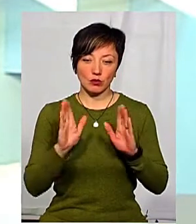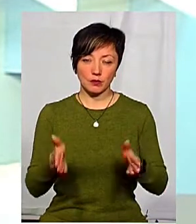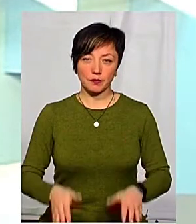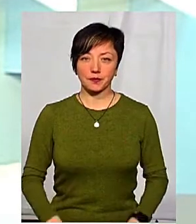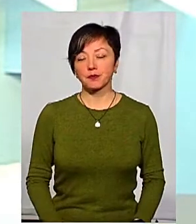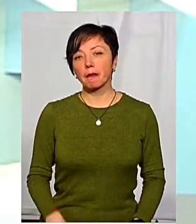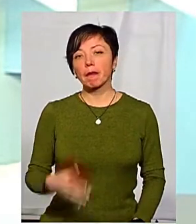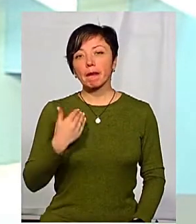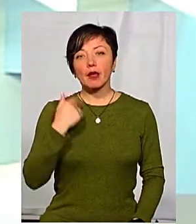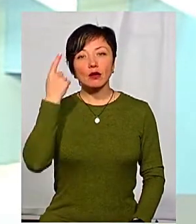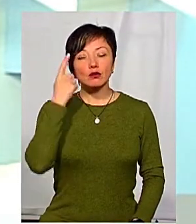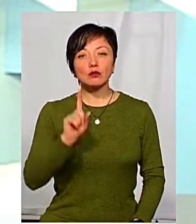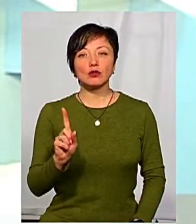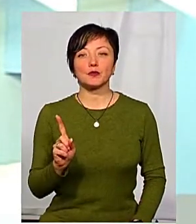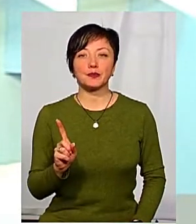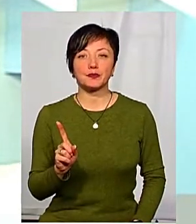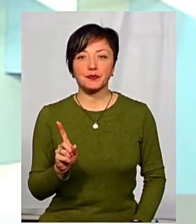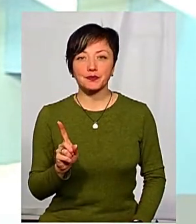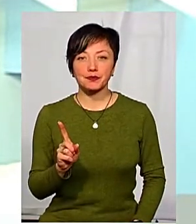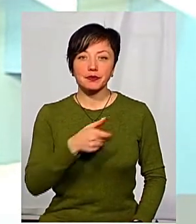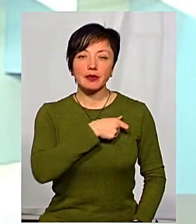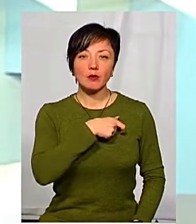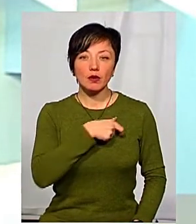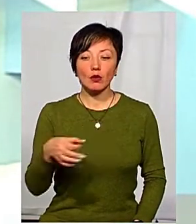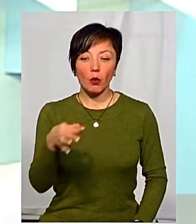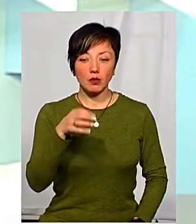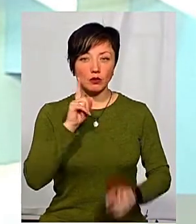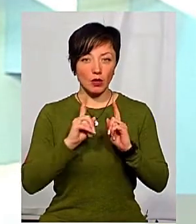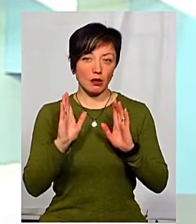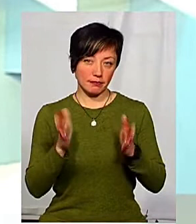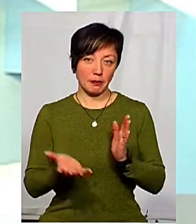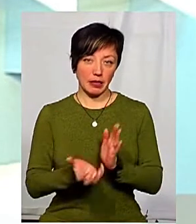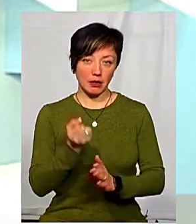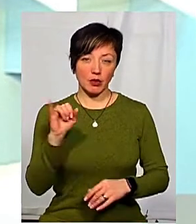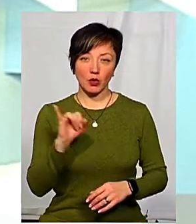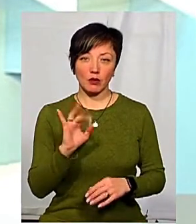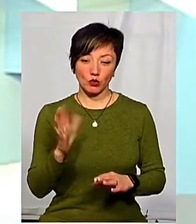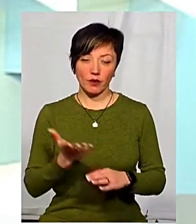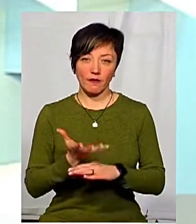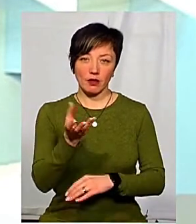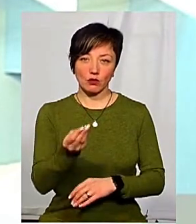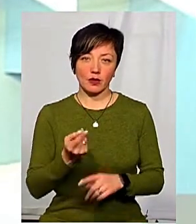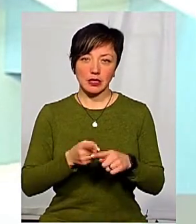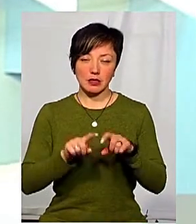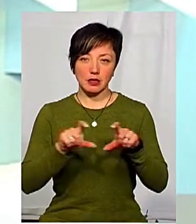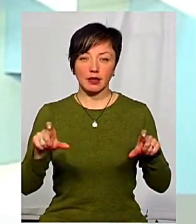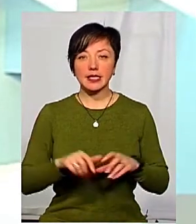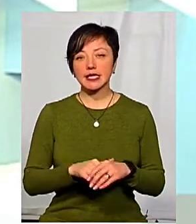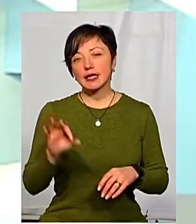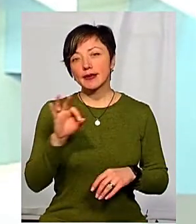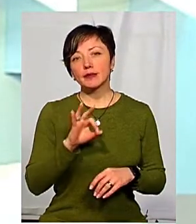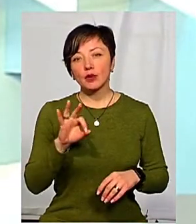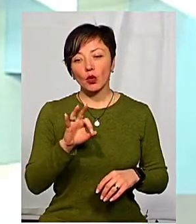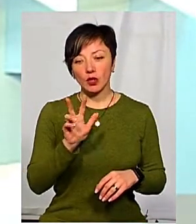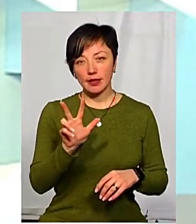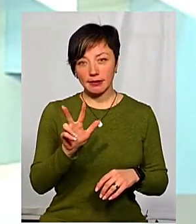закладу. Тому я думаю, що депутати обласної ради підтримають і буде фінансуватися. Що